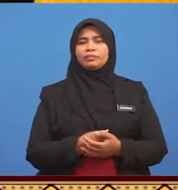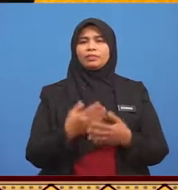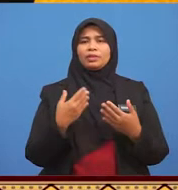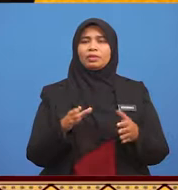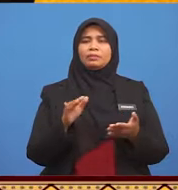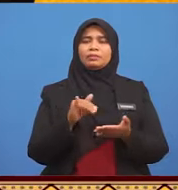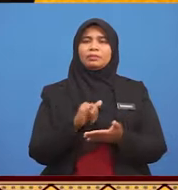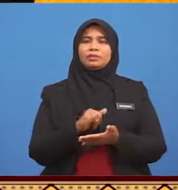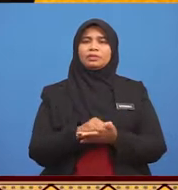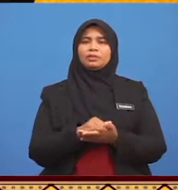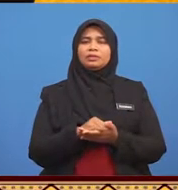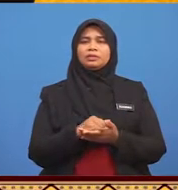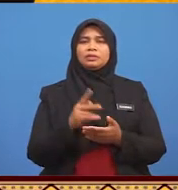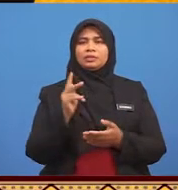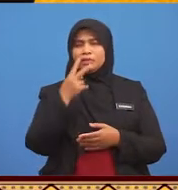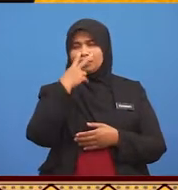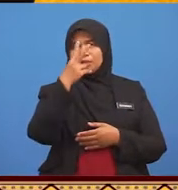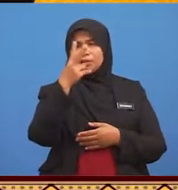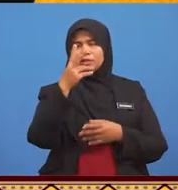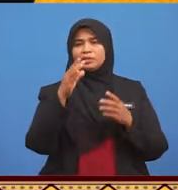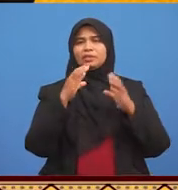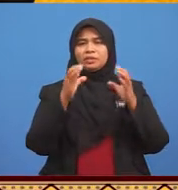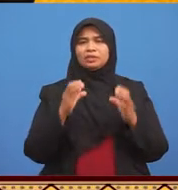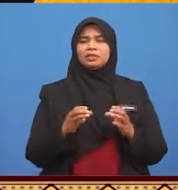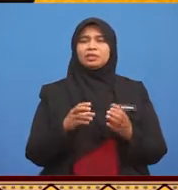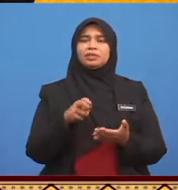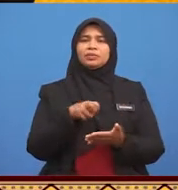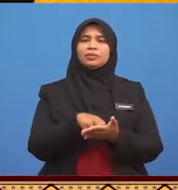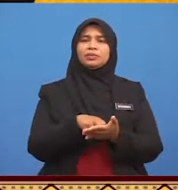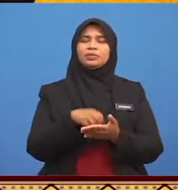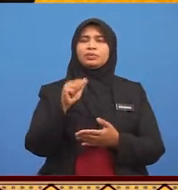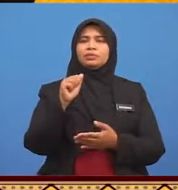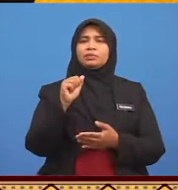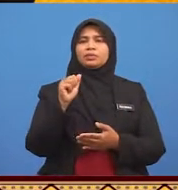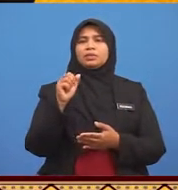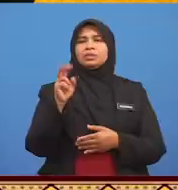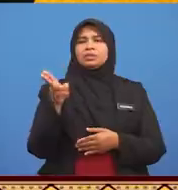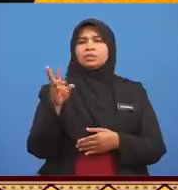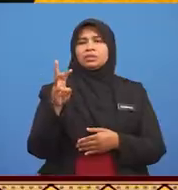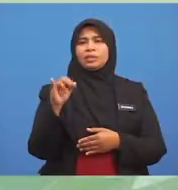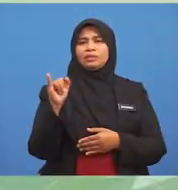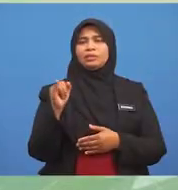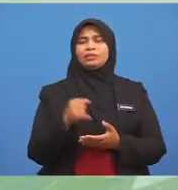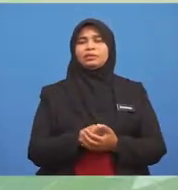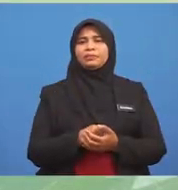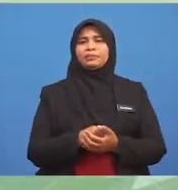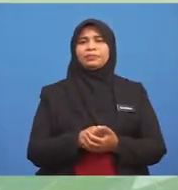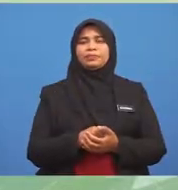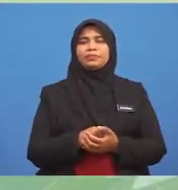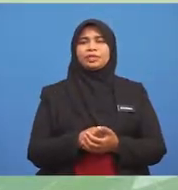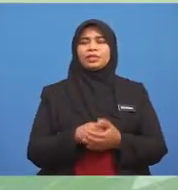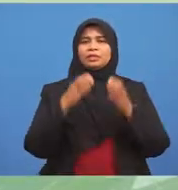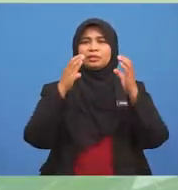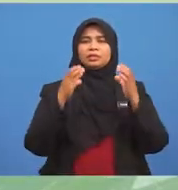Kemudian kita lihat pula tata cara pelaksanaan sujud sahwi. Berikut adalah tata